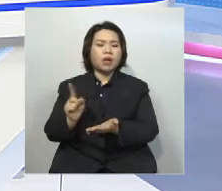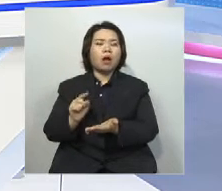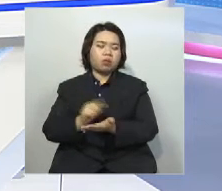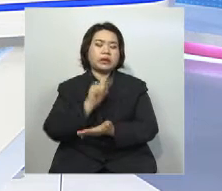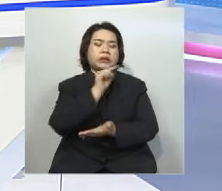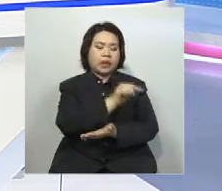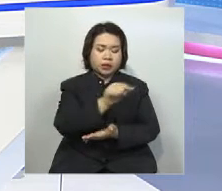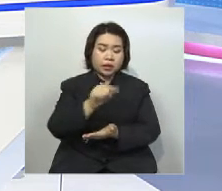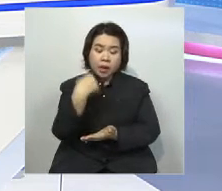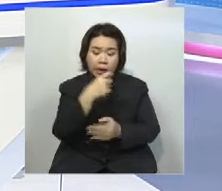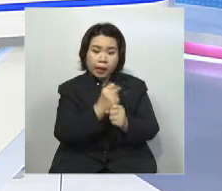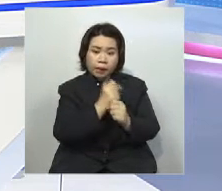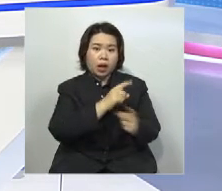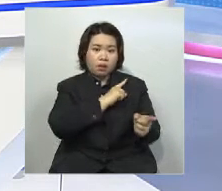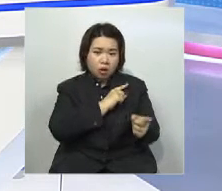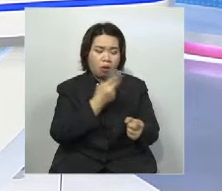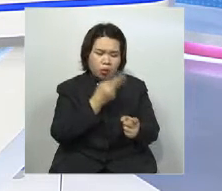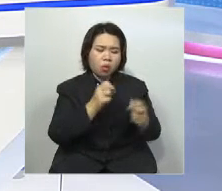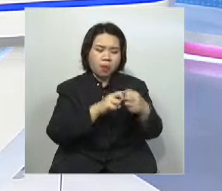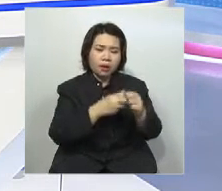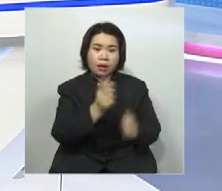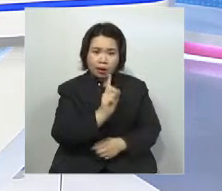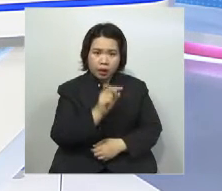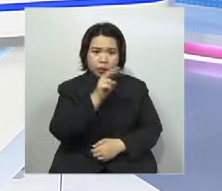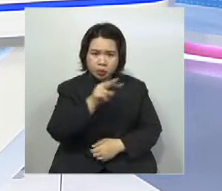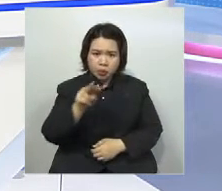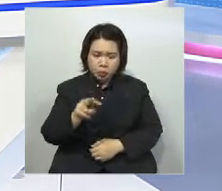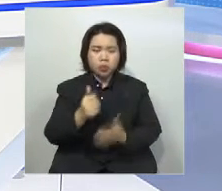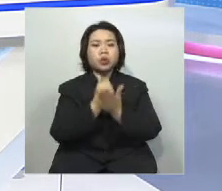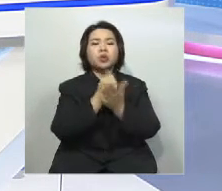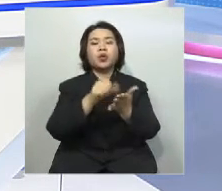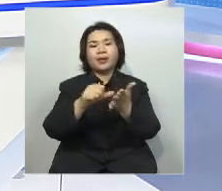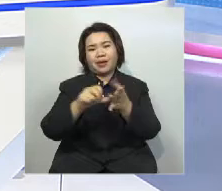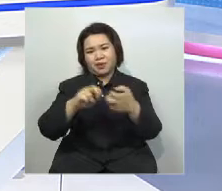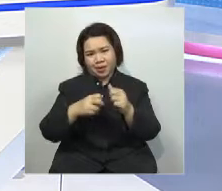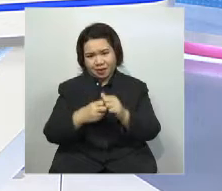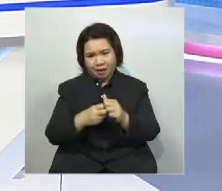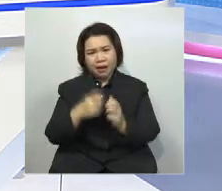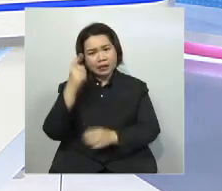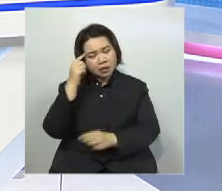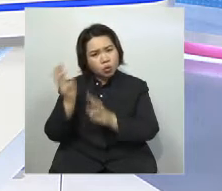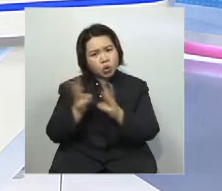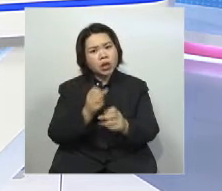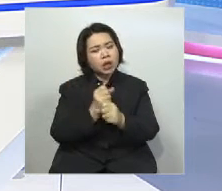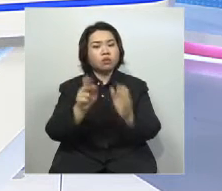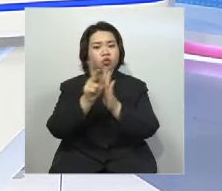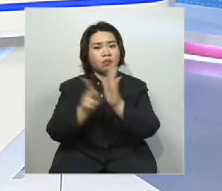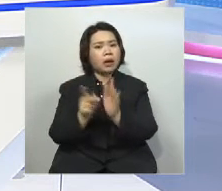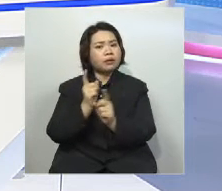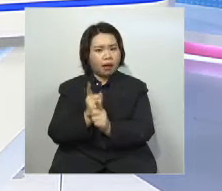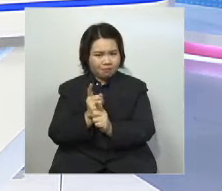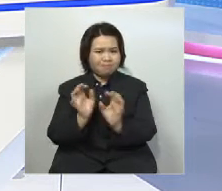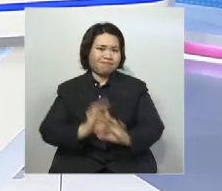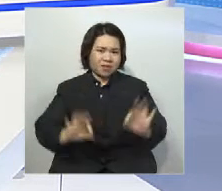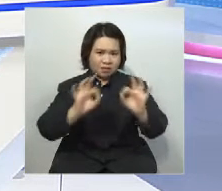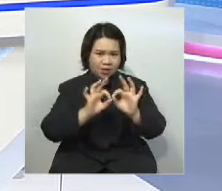ก็จะมอบหมายให้หน่วยงานที่เกี่ยวข้องไปดูซิติดขัดยังไงทำยังไงจะแก้ปัญหาได้ทำยังไงให้เป็นไปตามกรอบของกฎหมายแต่